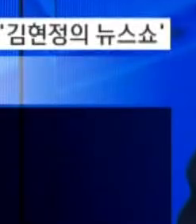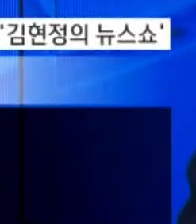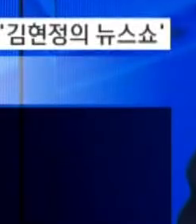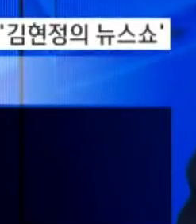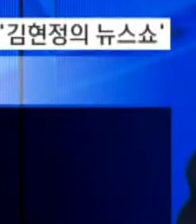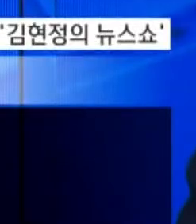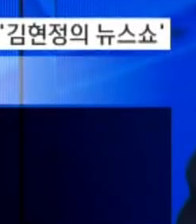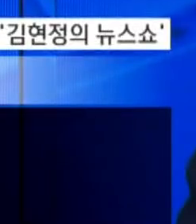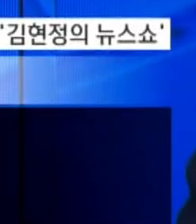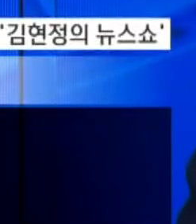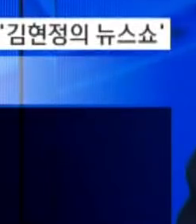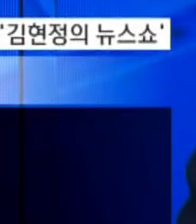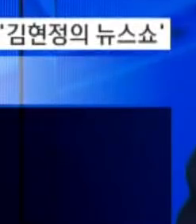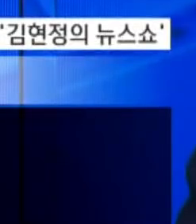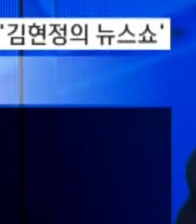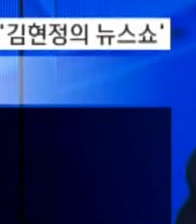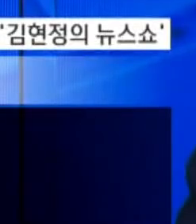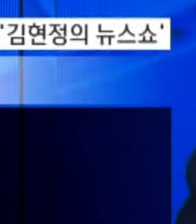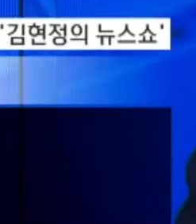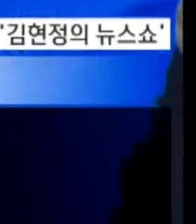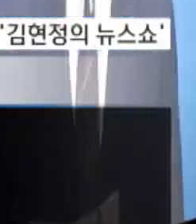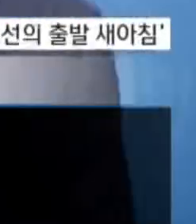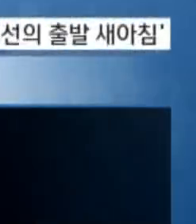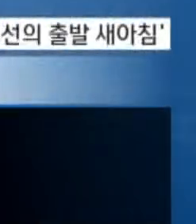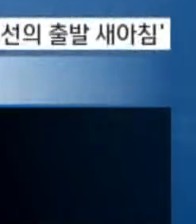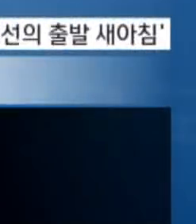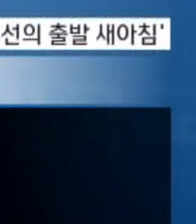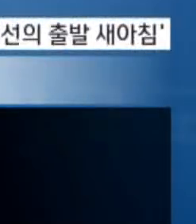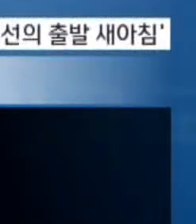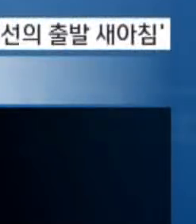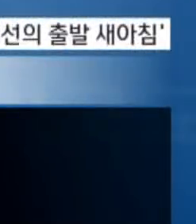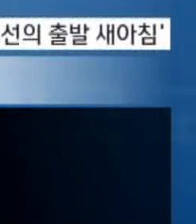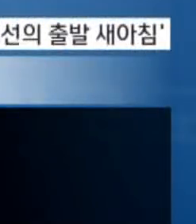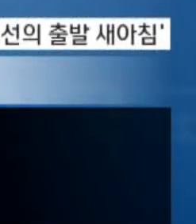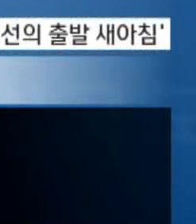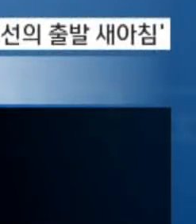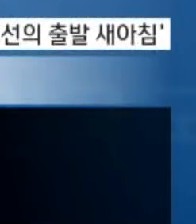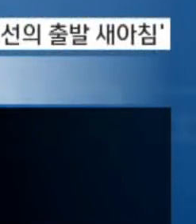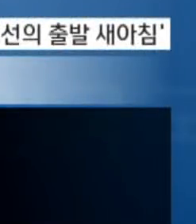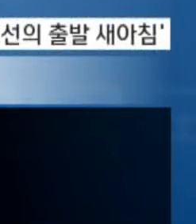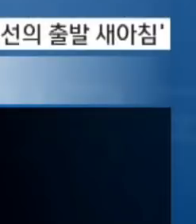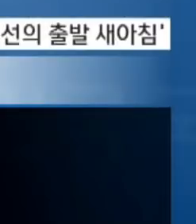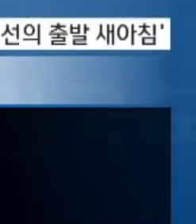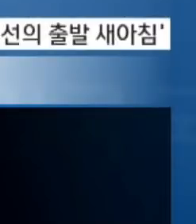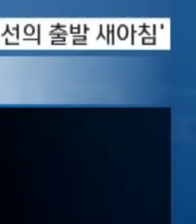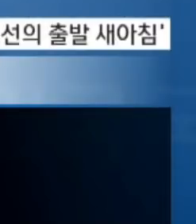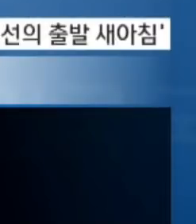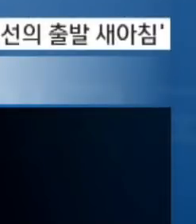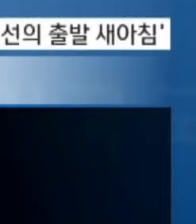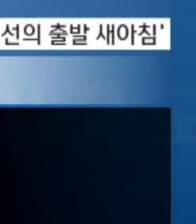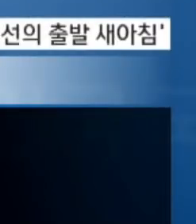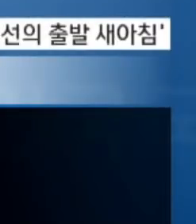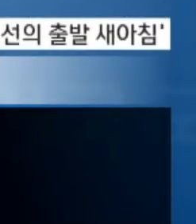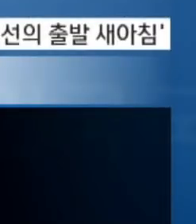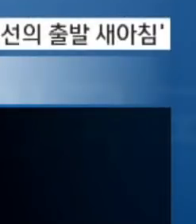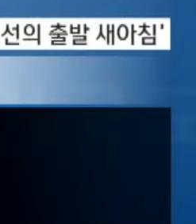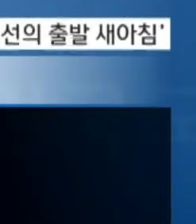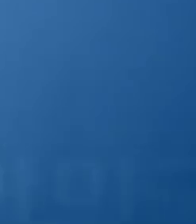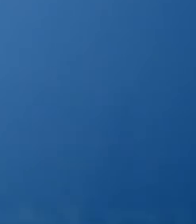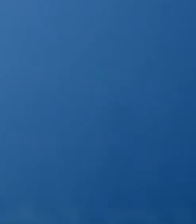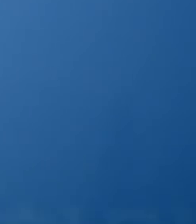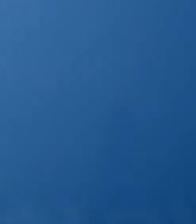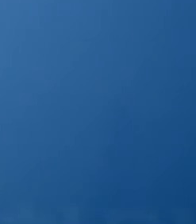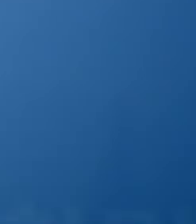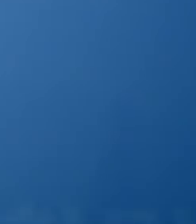지우는 측면도 있기 때문에 저는 그렇게 생각을 합니다. 문 대통령도 아마 선거 앞두고 박근혜 전 대통령만 만족 해결이 된